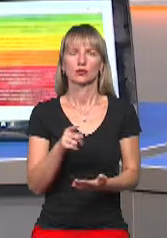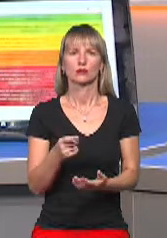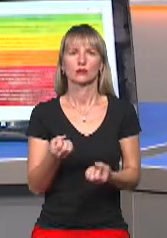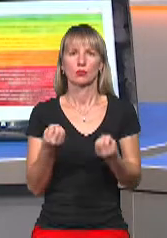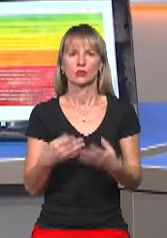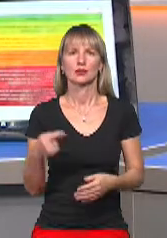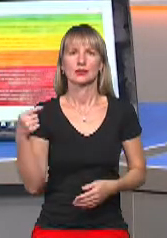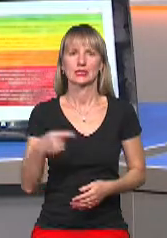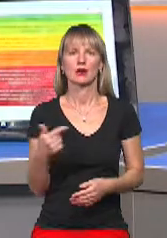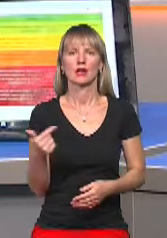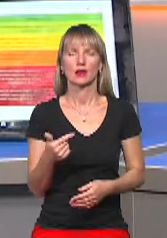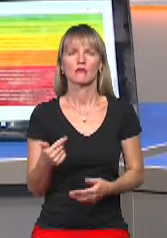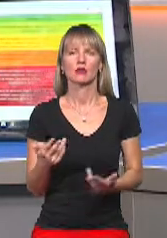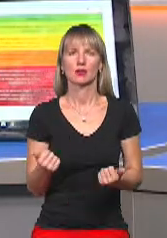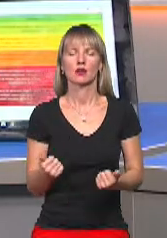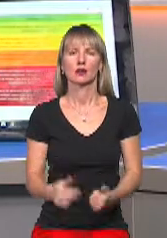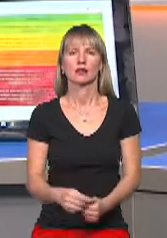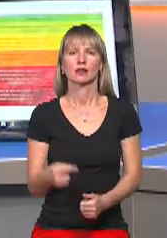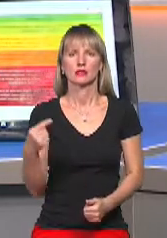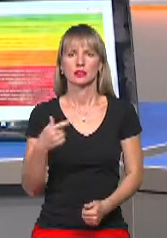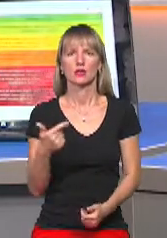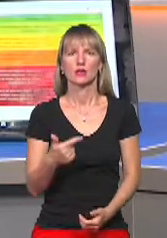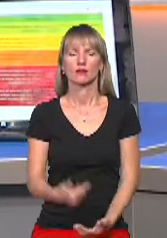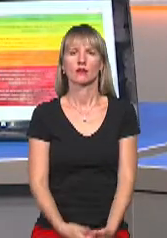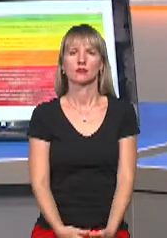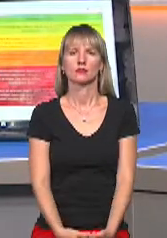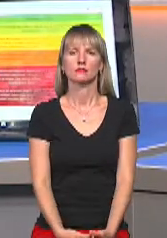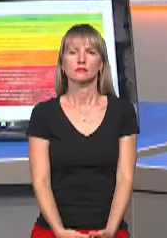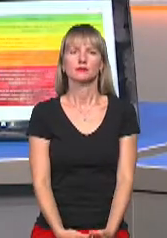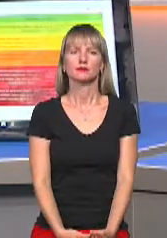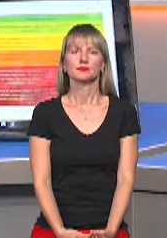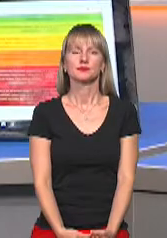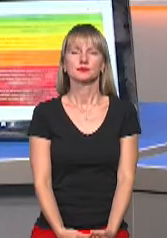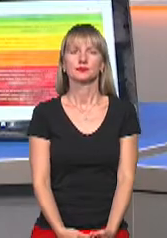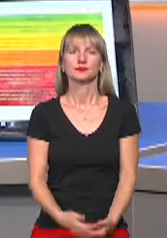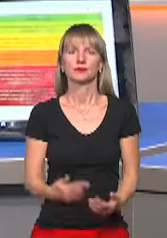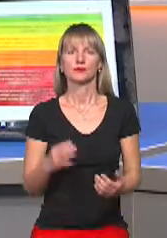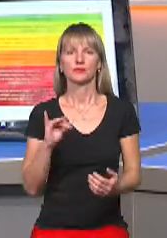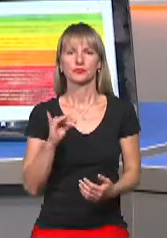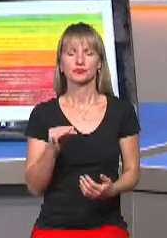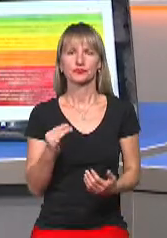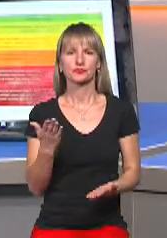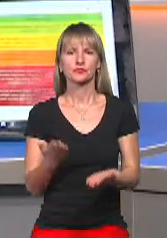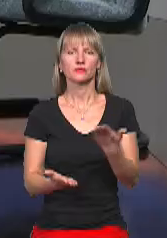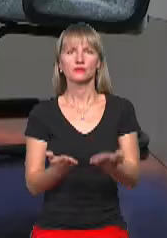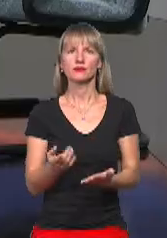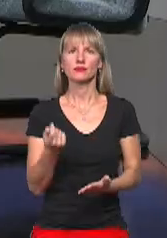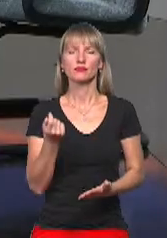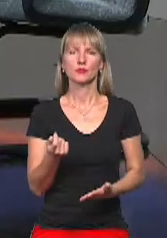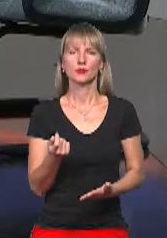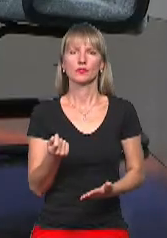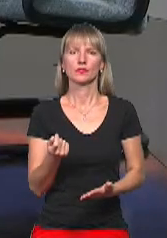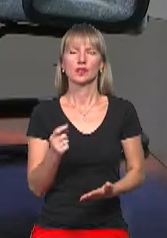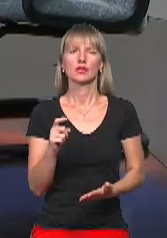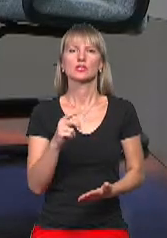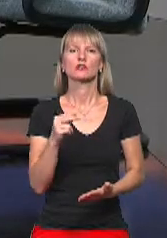елементарний, тисячу гривень. Так він зараз так коштує. А якщо трошки, для чого